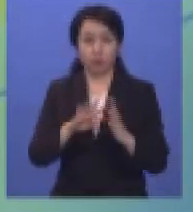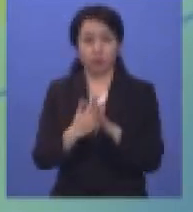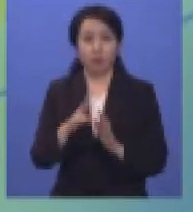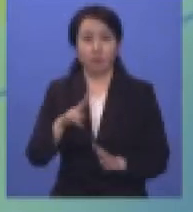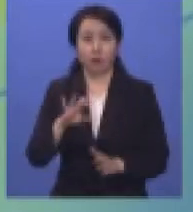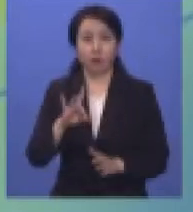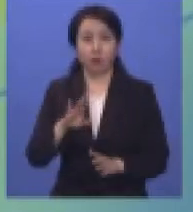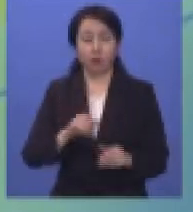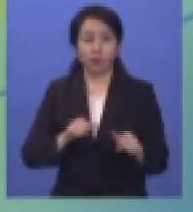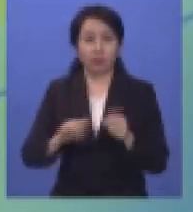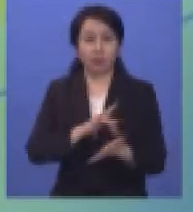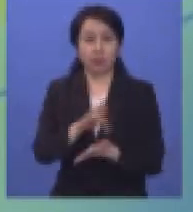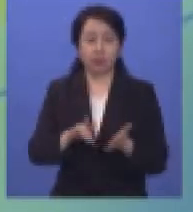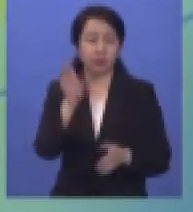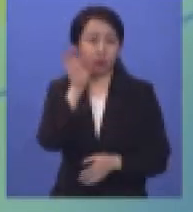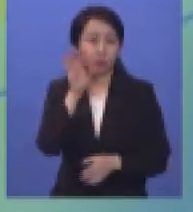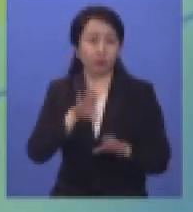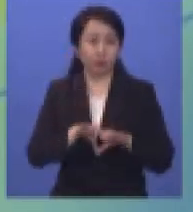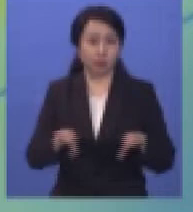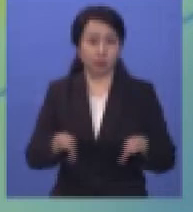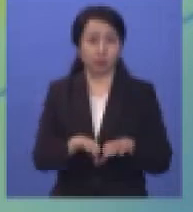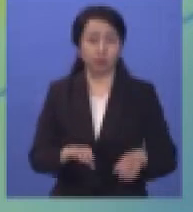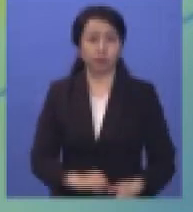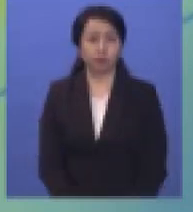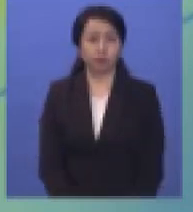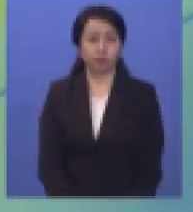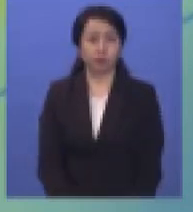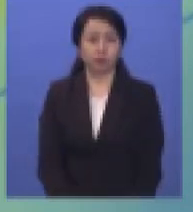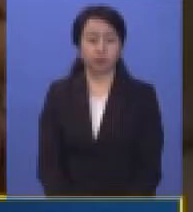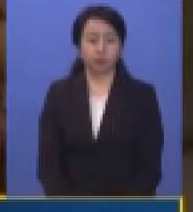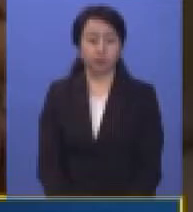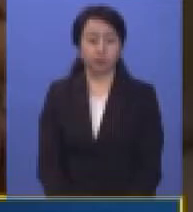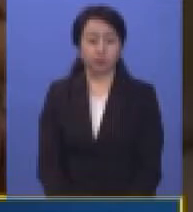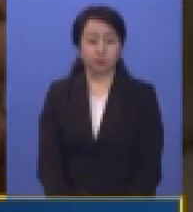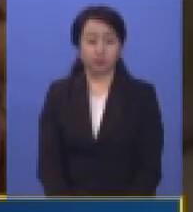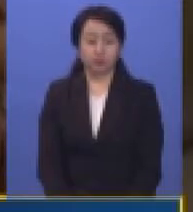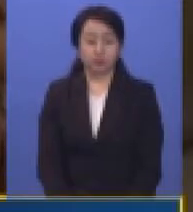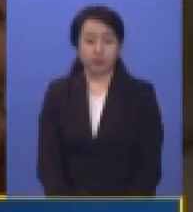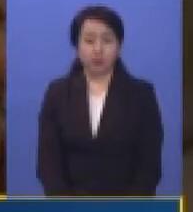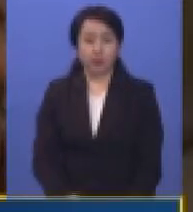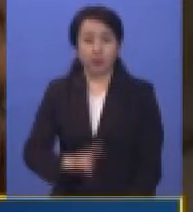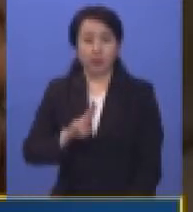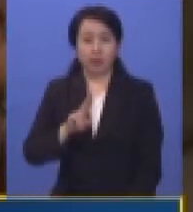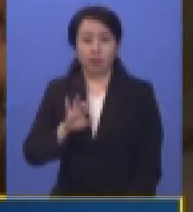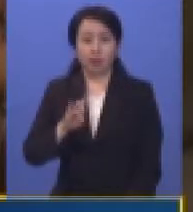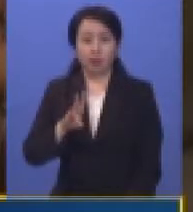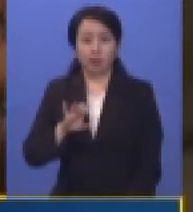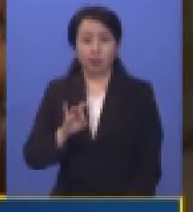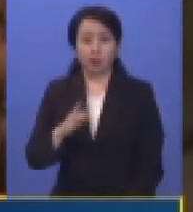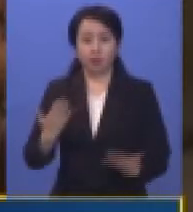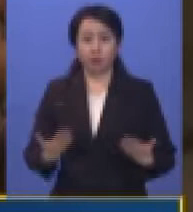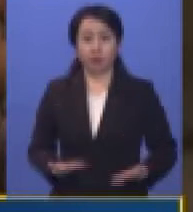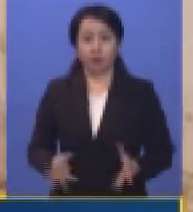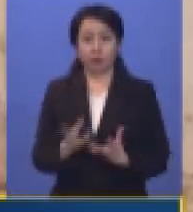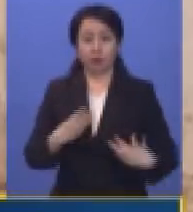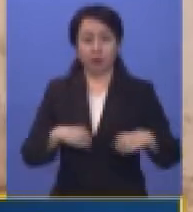в селе Петровка подключили к центральному водоснабжению. Подробности далее. Кинджибай и Алтынай Сапаровы проживают в